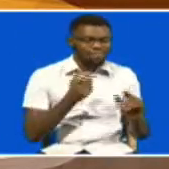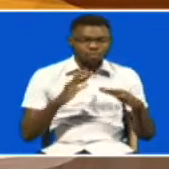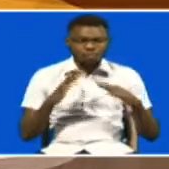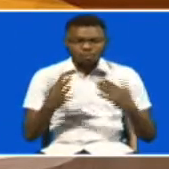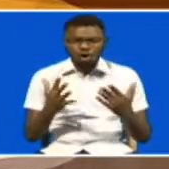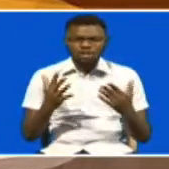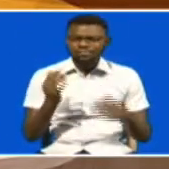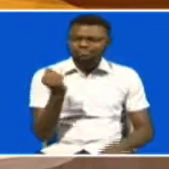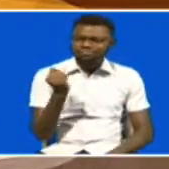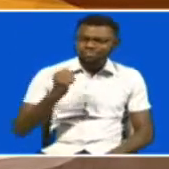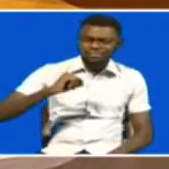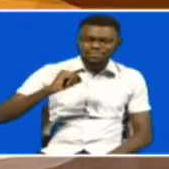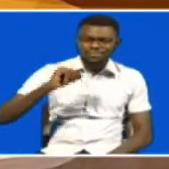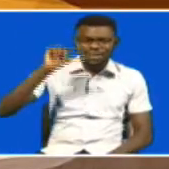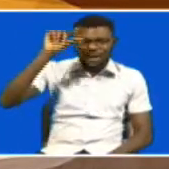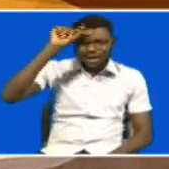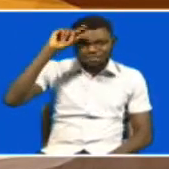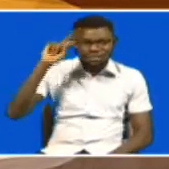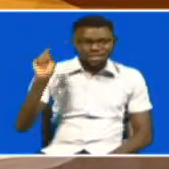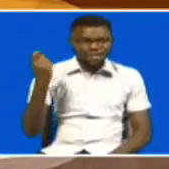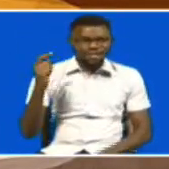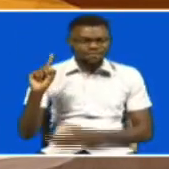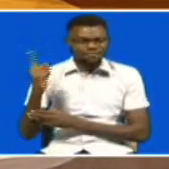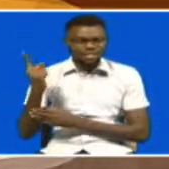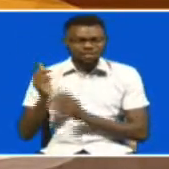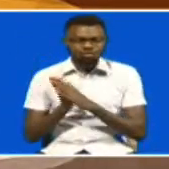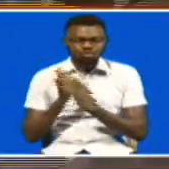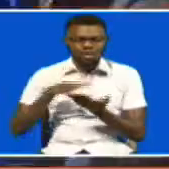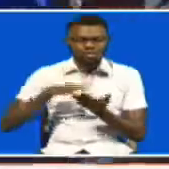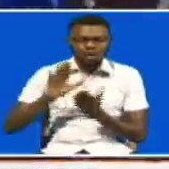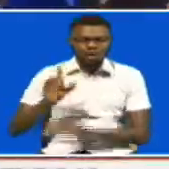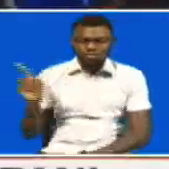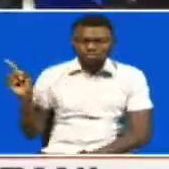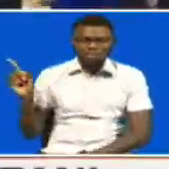ya Kenya Kwanza. Mwanahabari wetu Tobias Chanji na mengi zaidi.